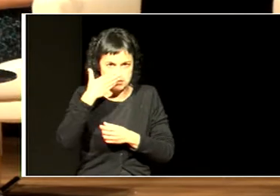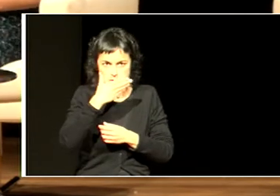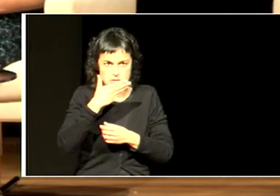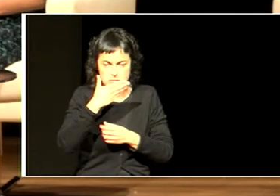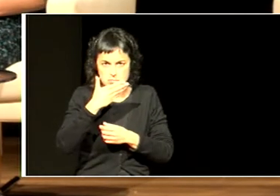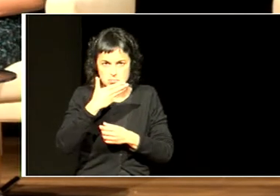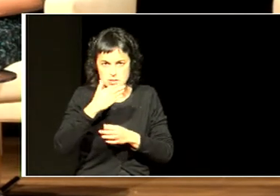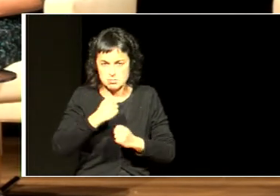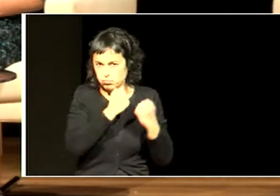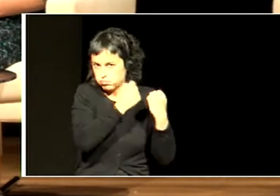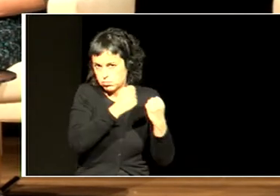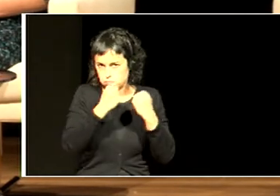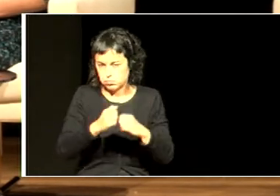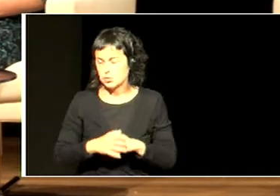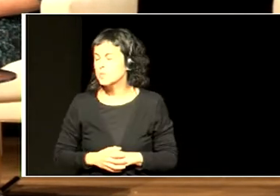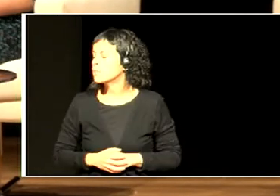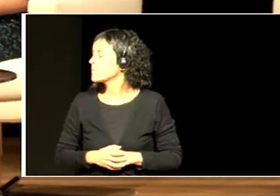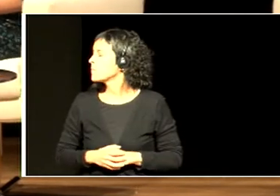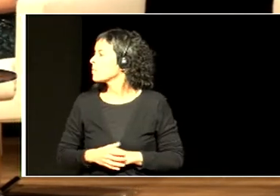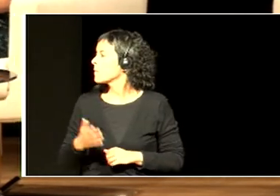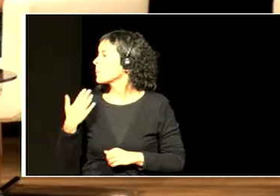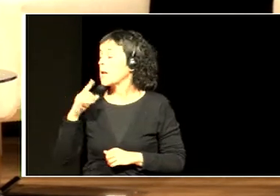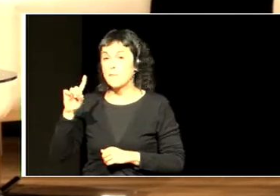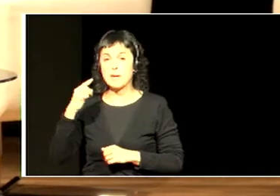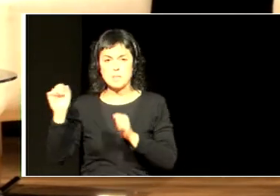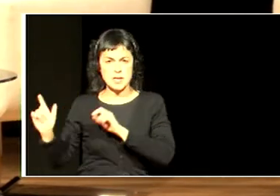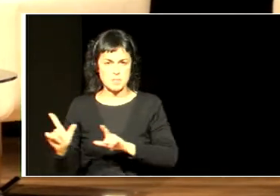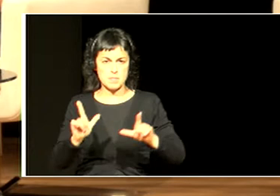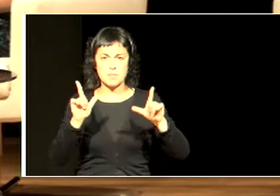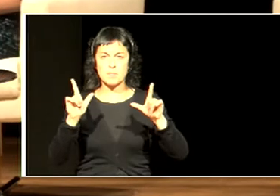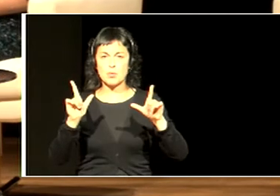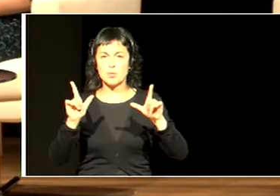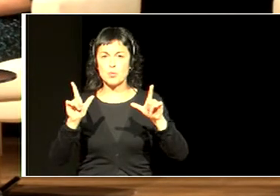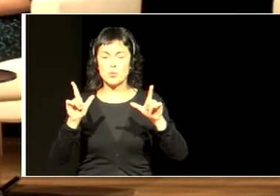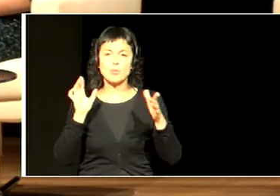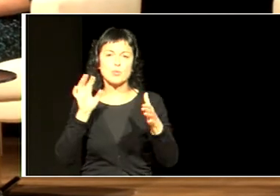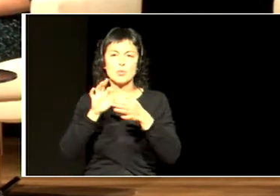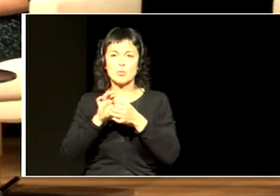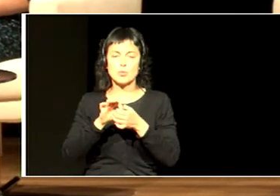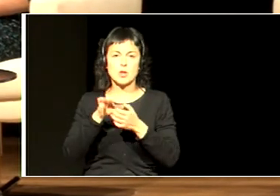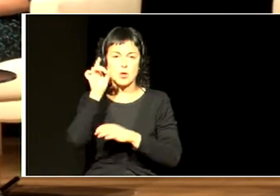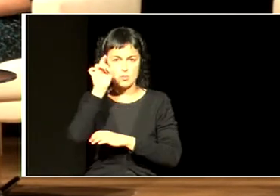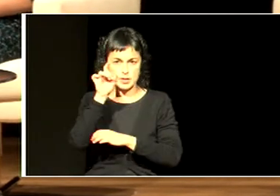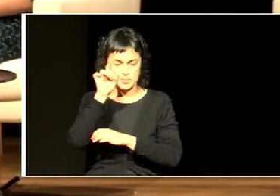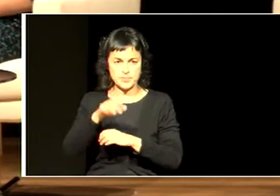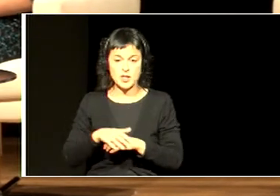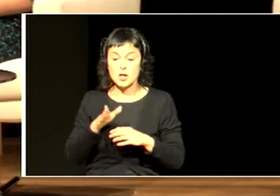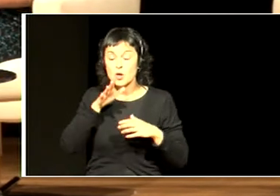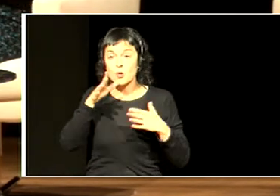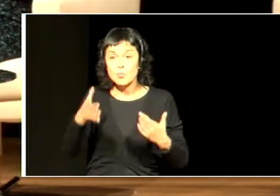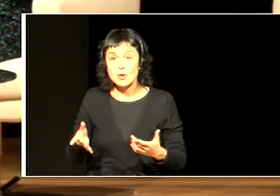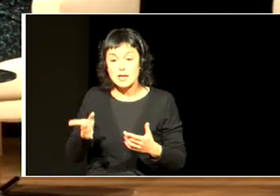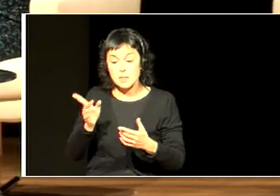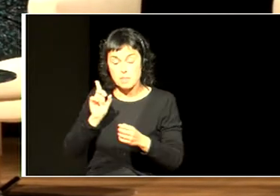lehenengo plangintzan komentatu du, lehenengo diapositioan agertzen zen irakasleona. Beste partaidetza ezinbestekoa, beste partaidetza barrukoa